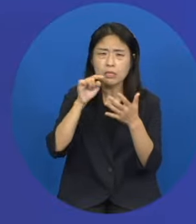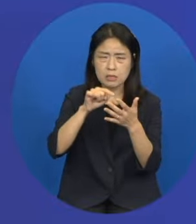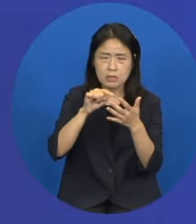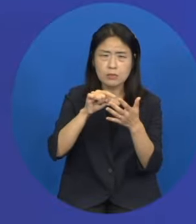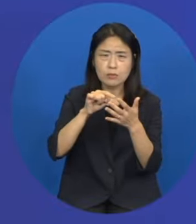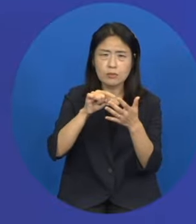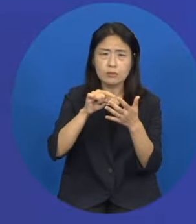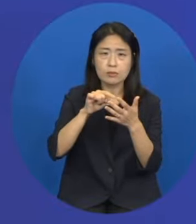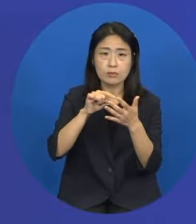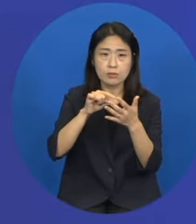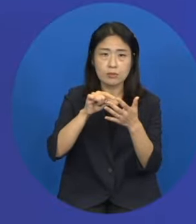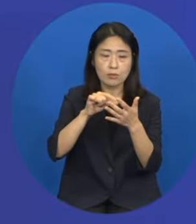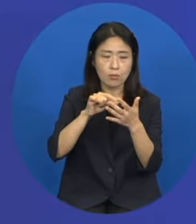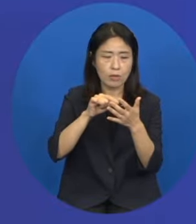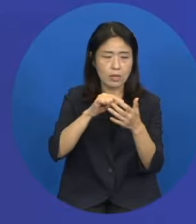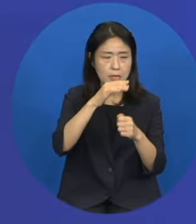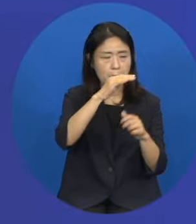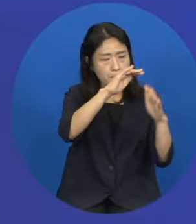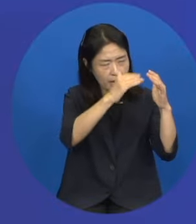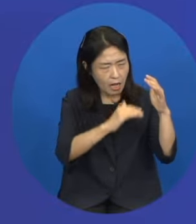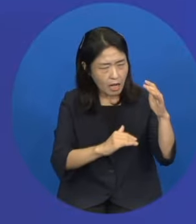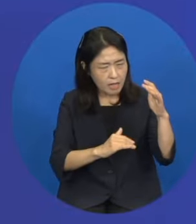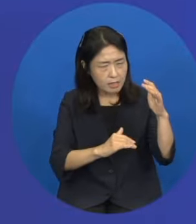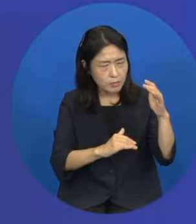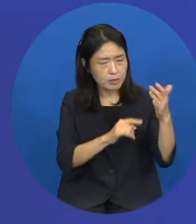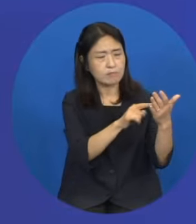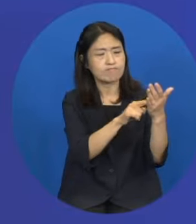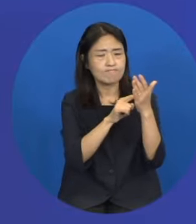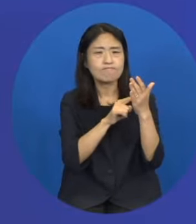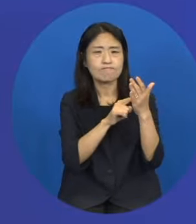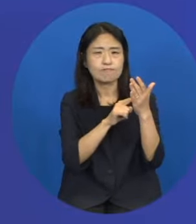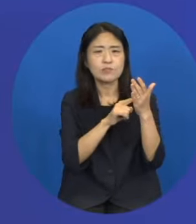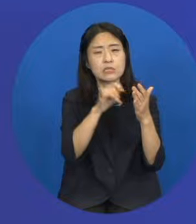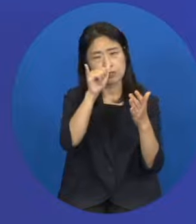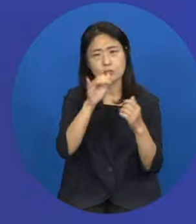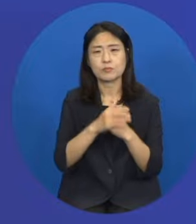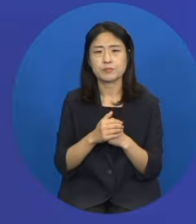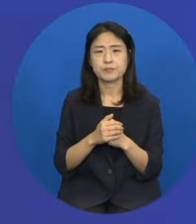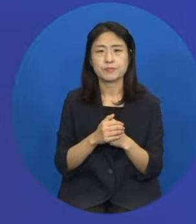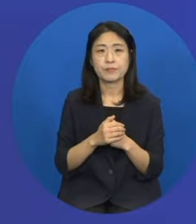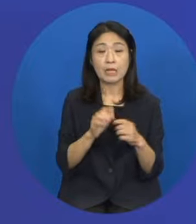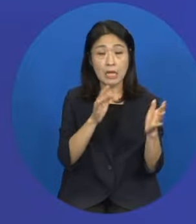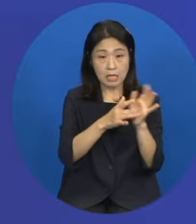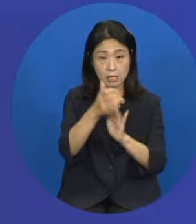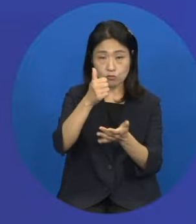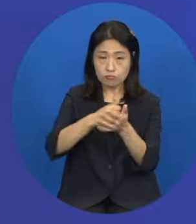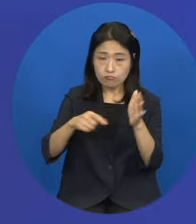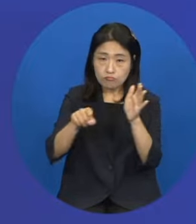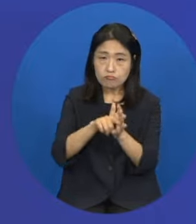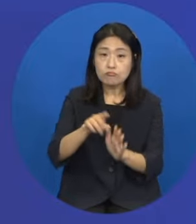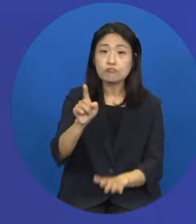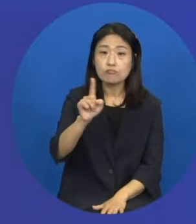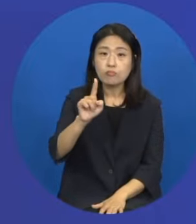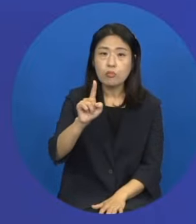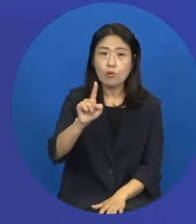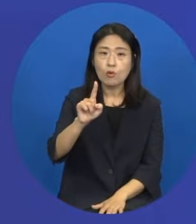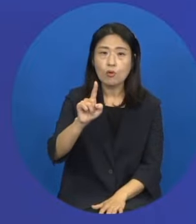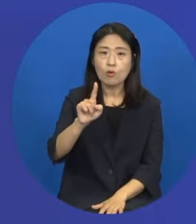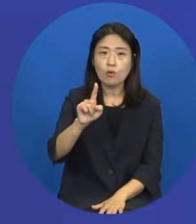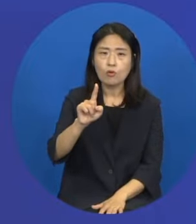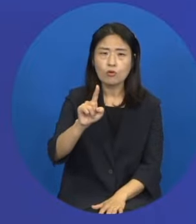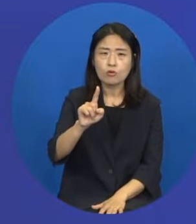우리에게 말씀하고 있는 것이죠. 예수님을 믿는다는 것은 죽음을 각오하는 것이고 세상에 대해서 죽는